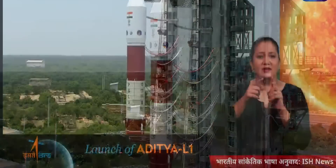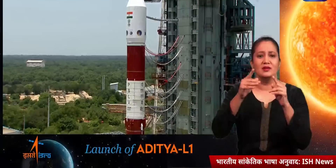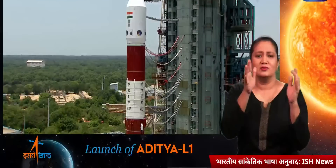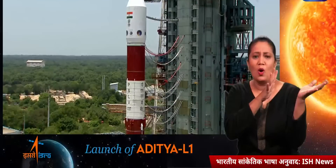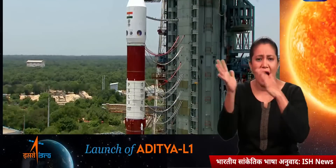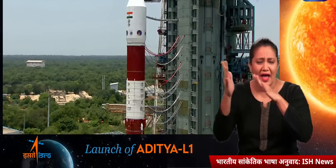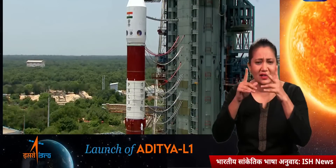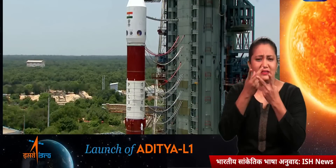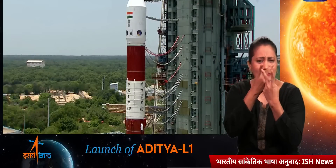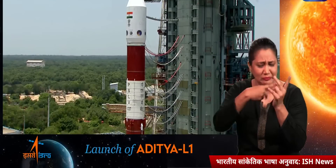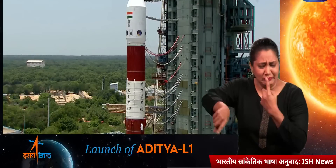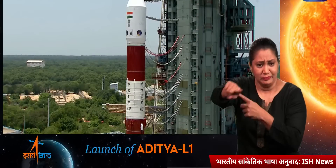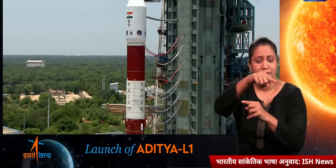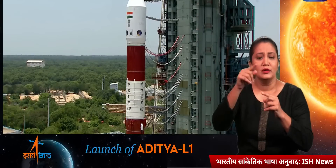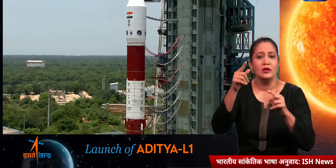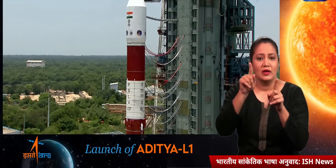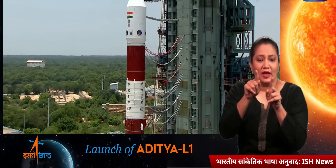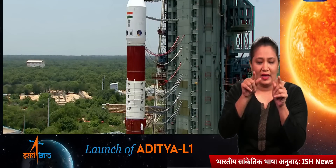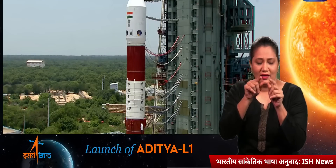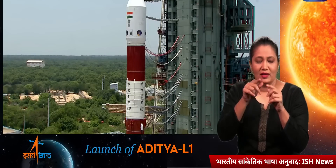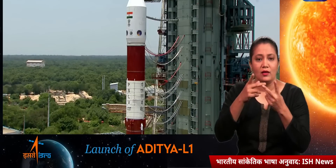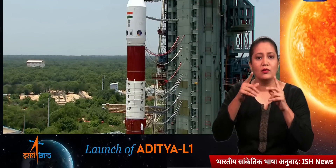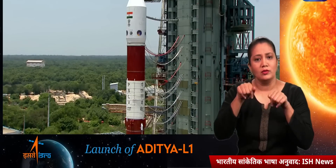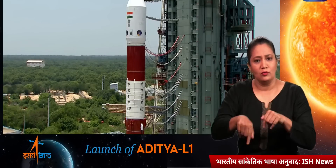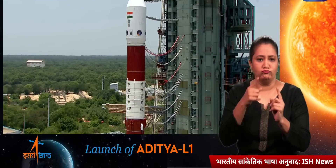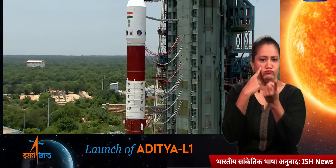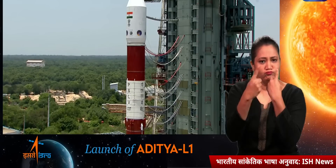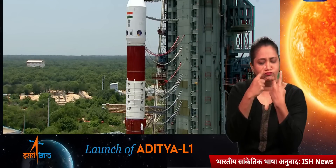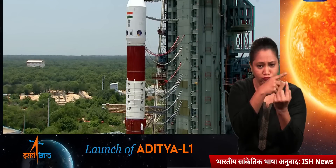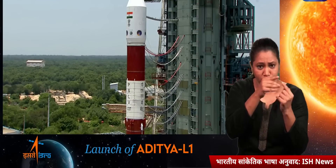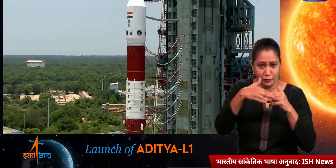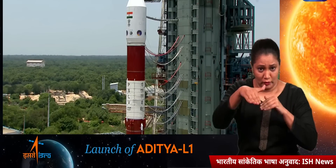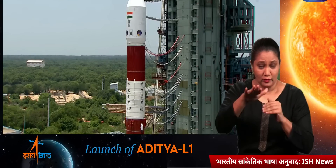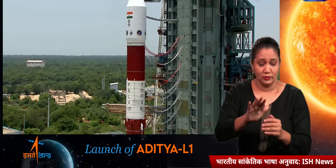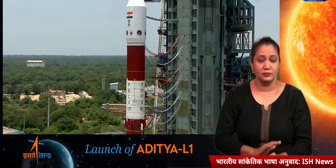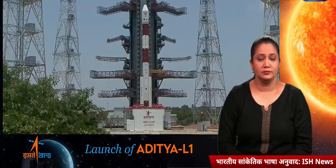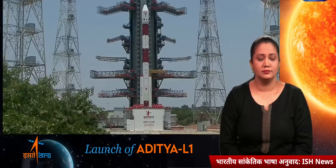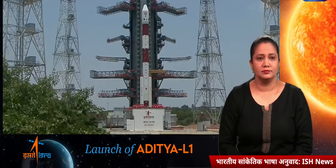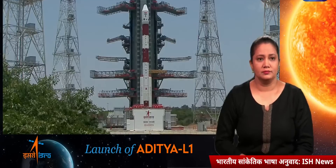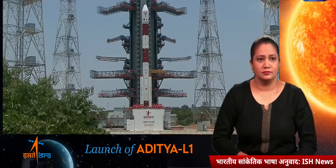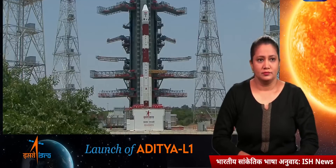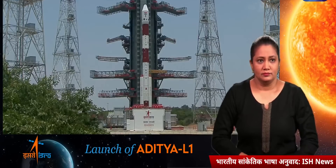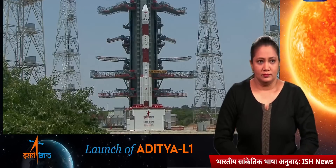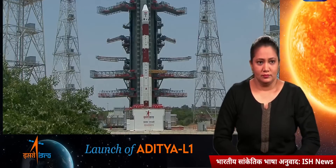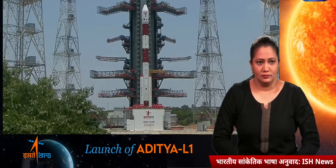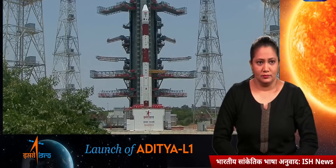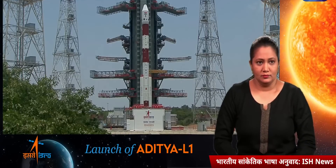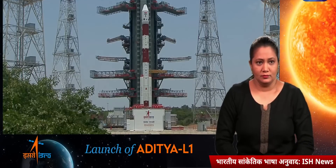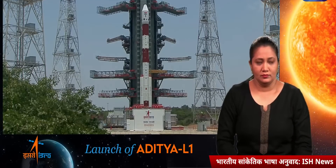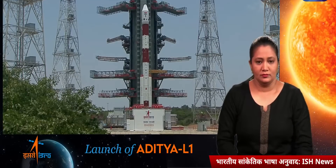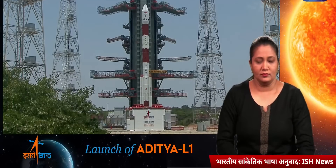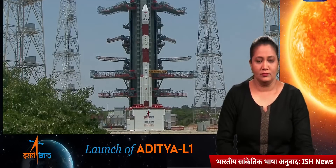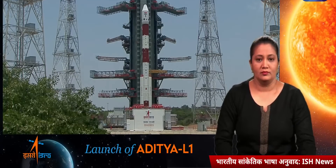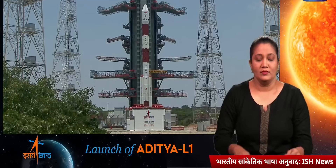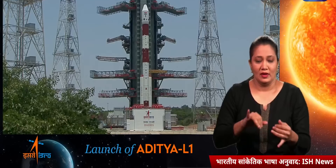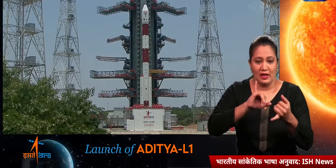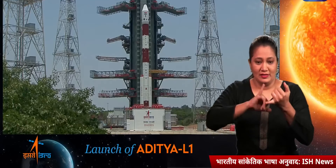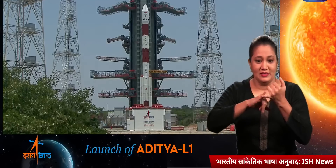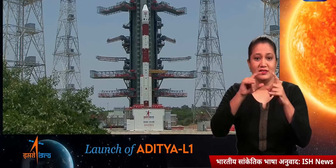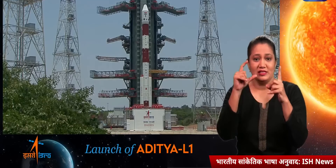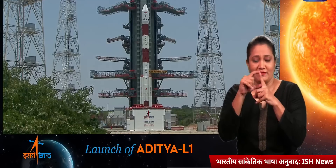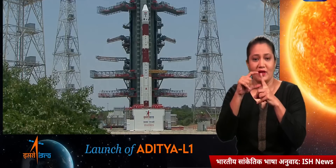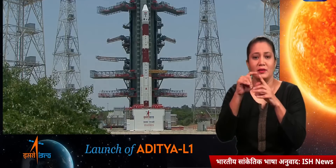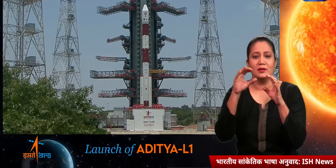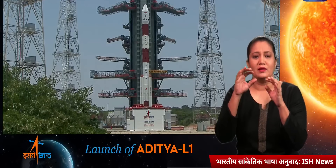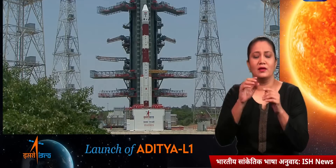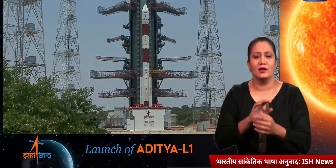इसे ऑनबोर्ड कंप्यूटर पर लोड कर दिया गया है। The Satish Dhawan Space Center has its own